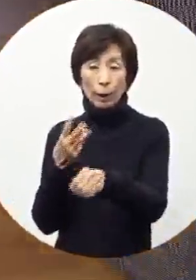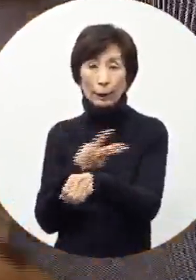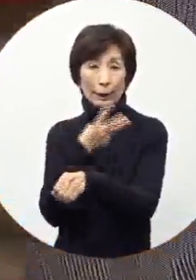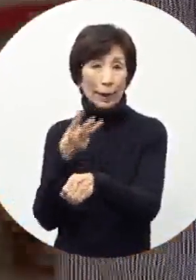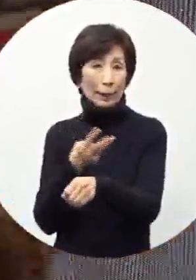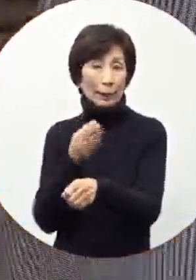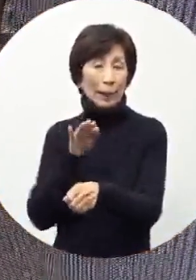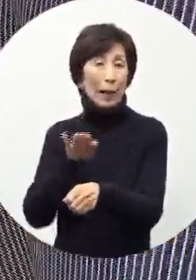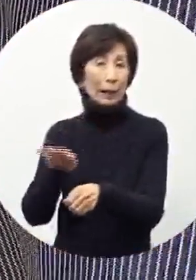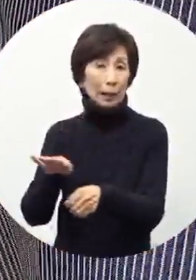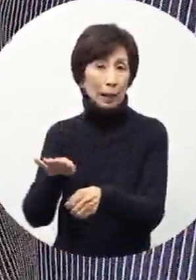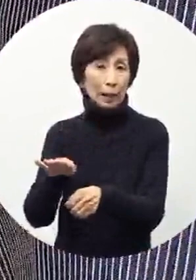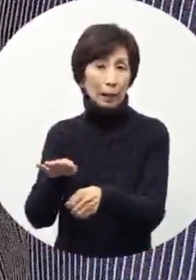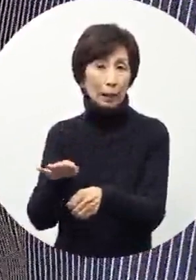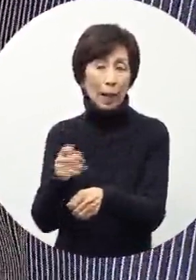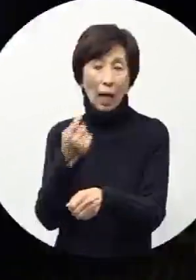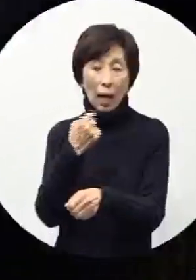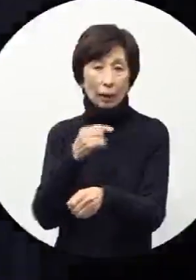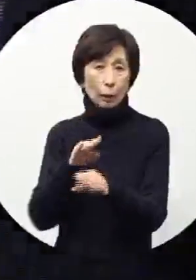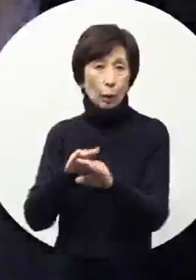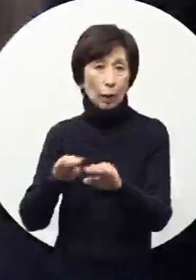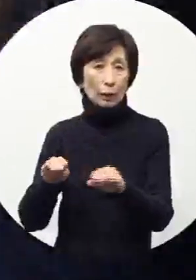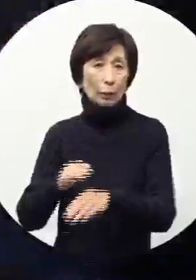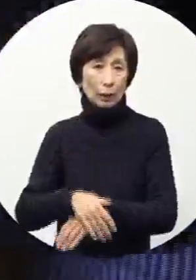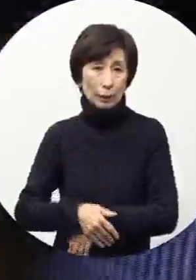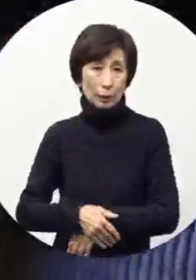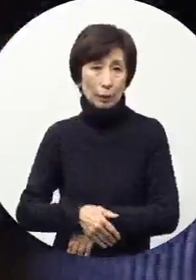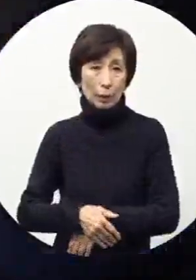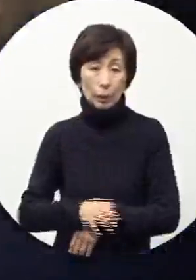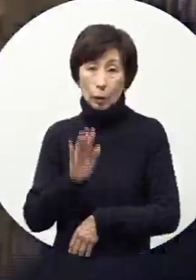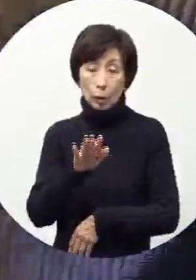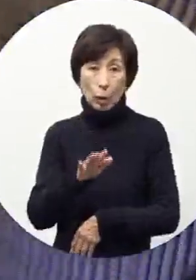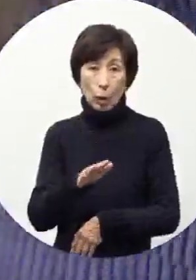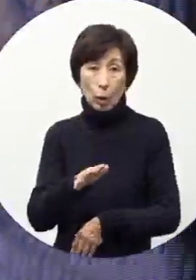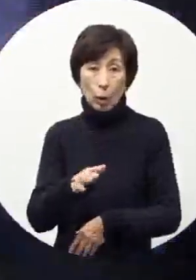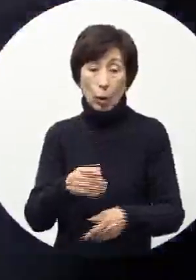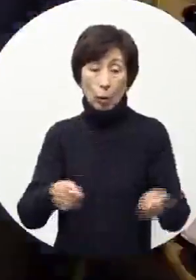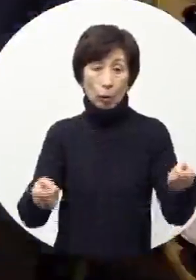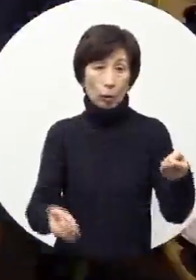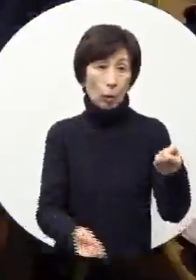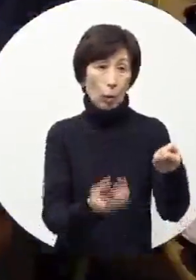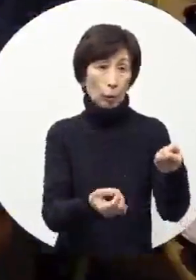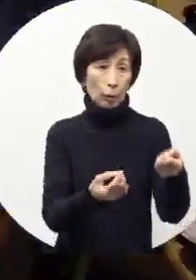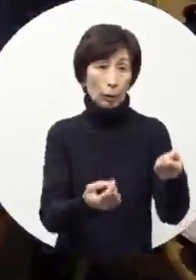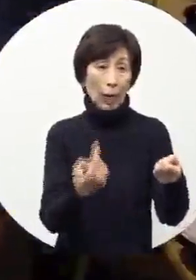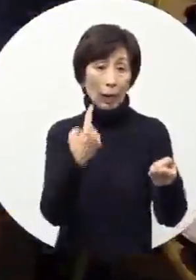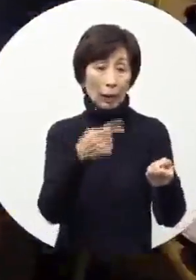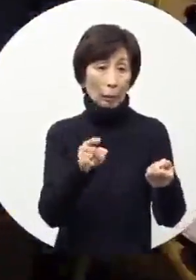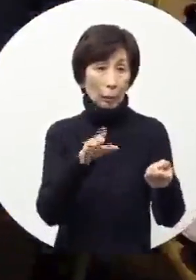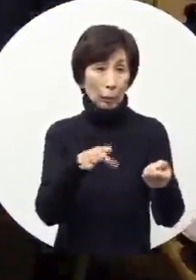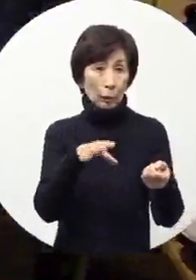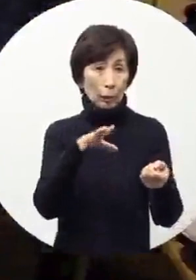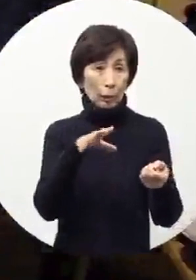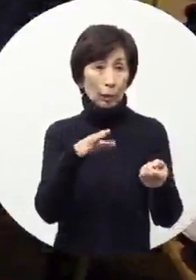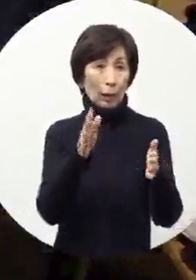れて味をなじませます。その後沸騰したお湯で茹で、1分ほどしたら火を止めます